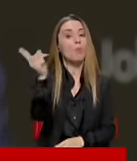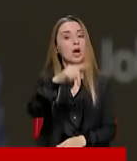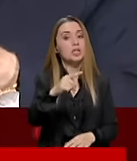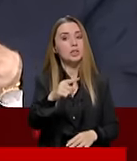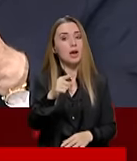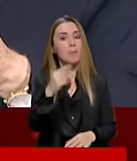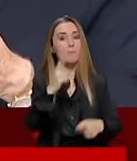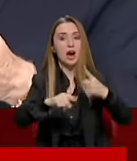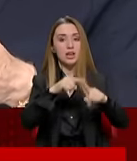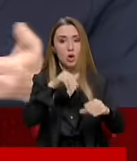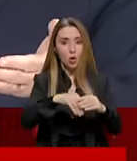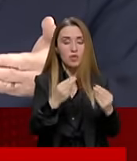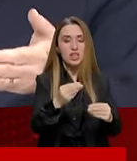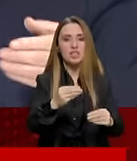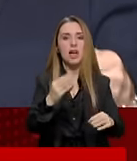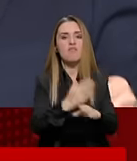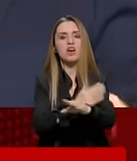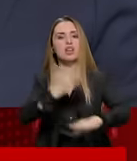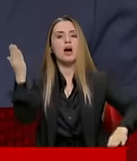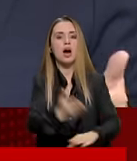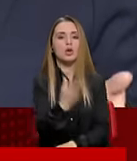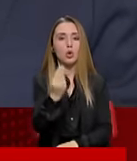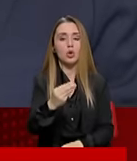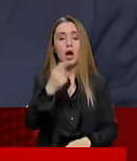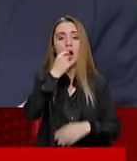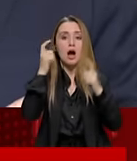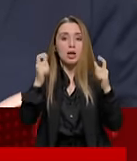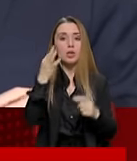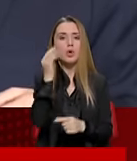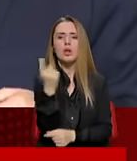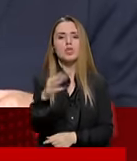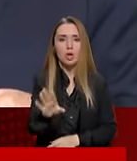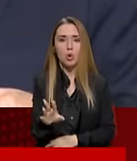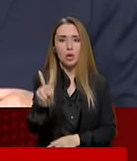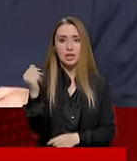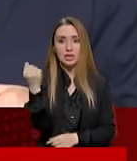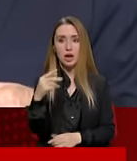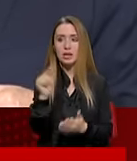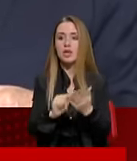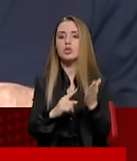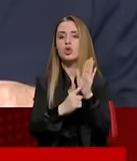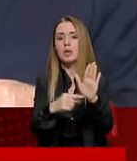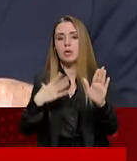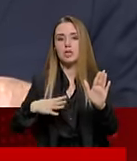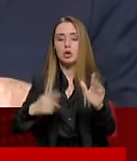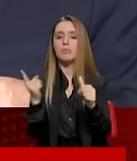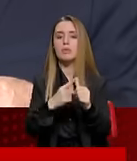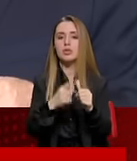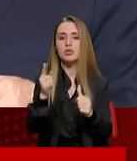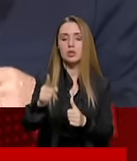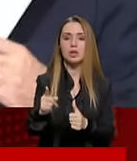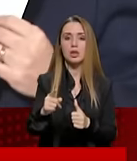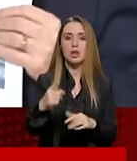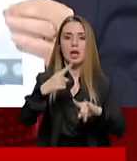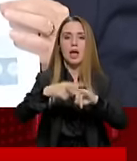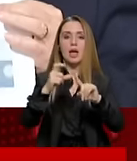yere oy verirse Vatan hain oluyor kaldı ki Ankara'da böyle bir şey yok Bakın iki tane yazı göstereceğim birincisi E